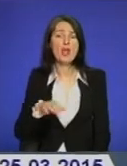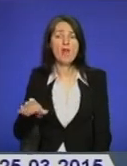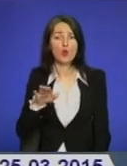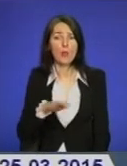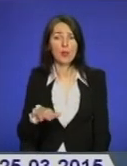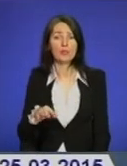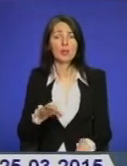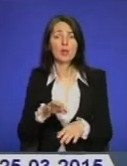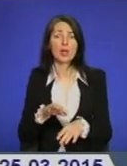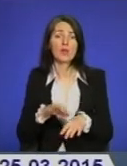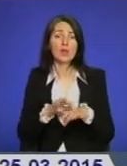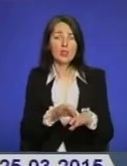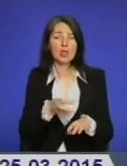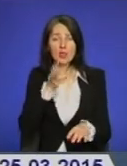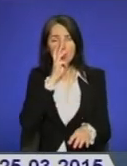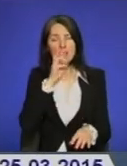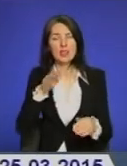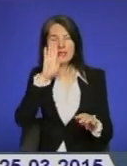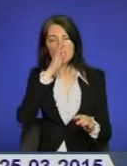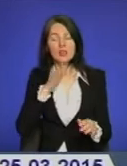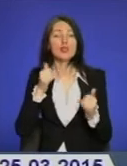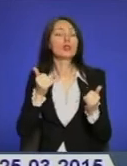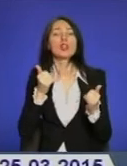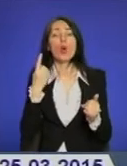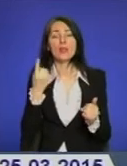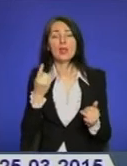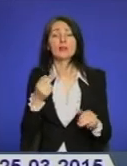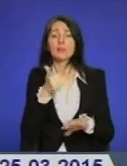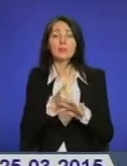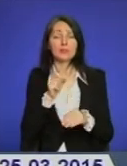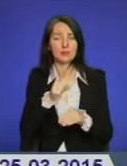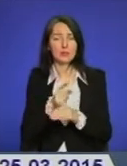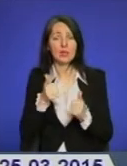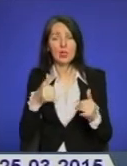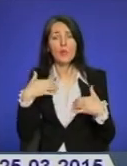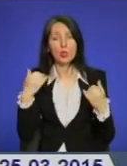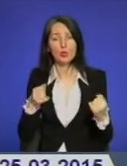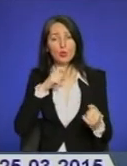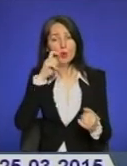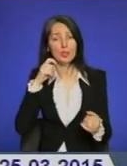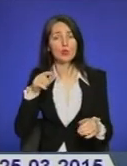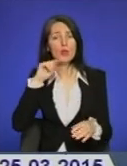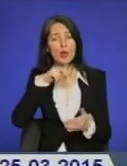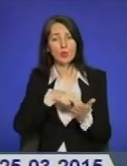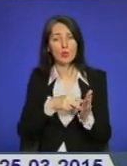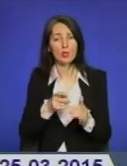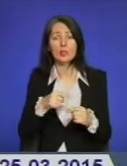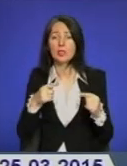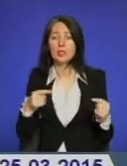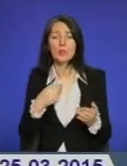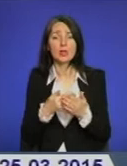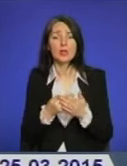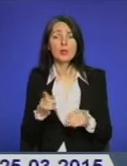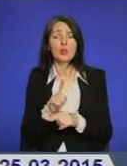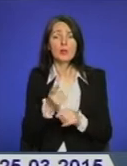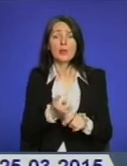виведення заробітної плати з тіні на сьогодні одне з ключових завдань для порятунку української економіки за різними даними на Тернопільщині